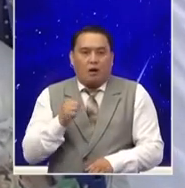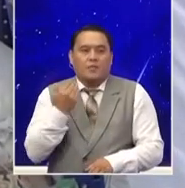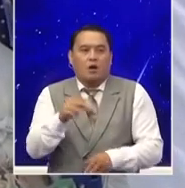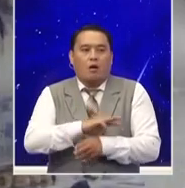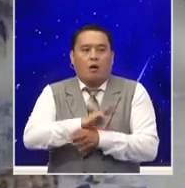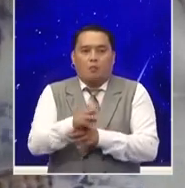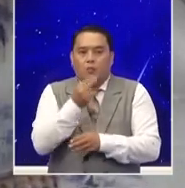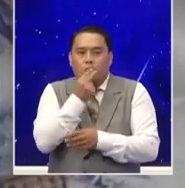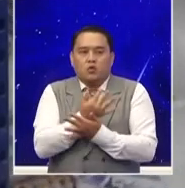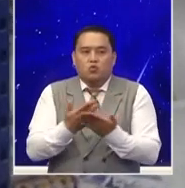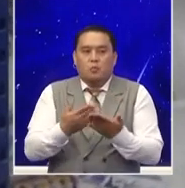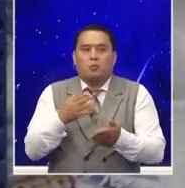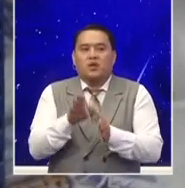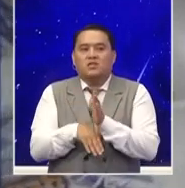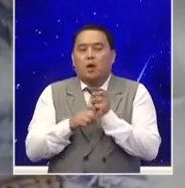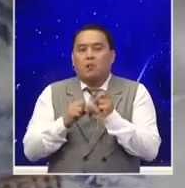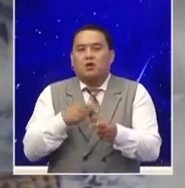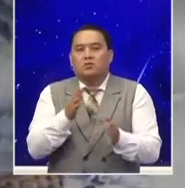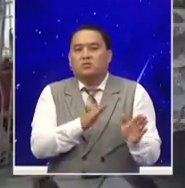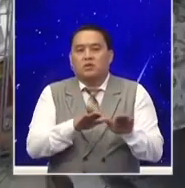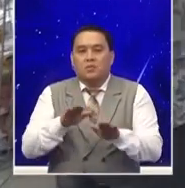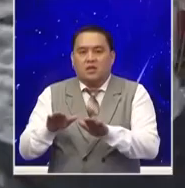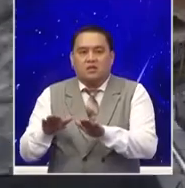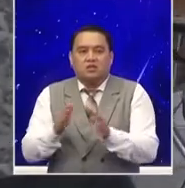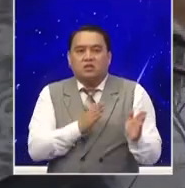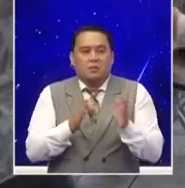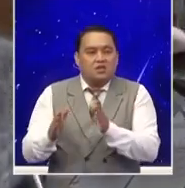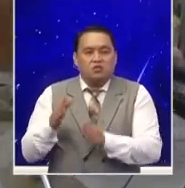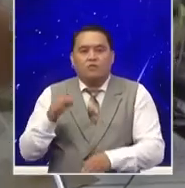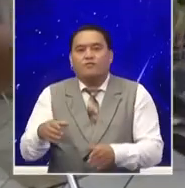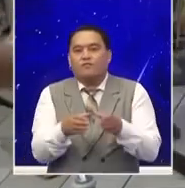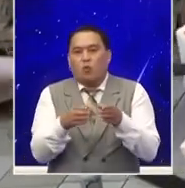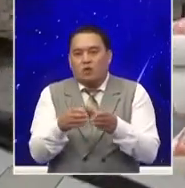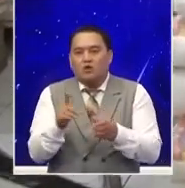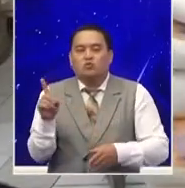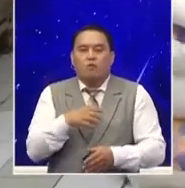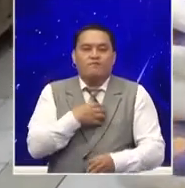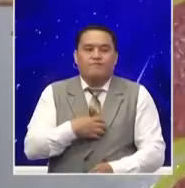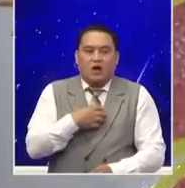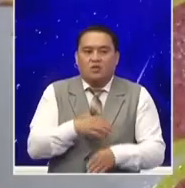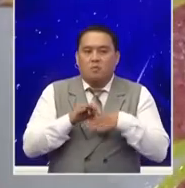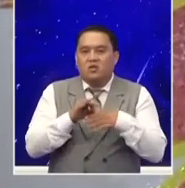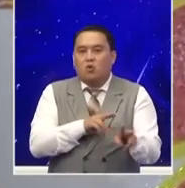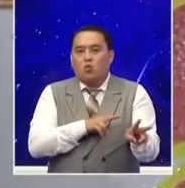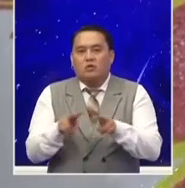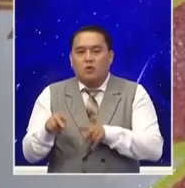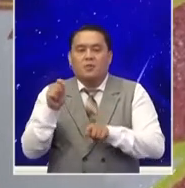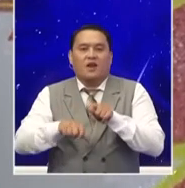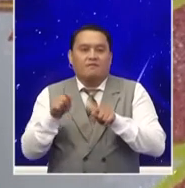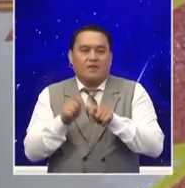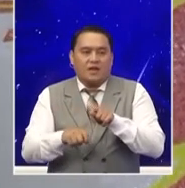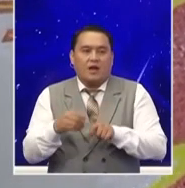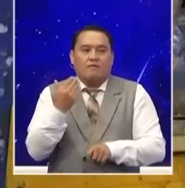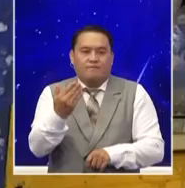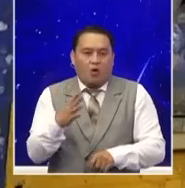обеспечению продовольственной безопасности посредством стабилизационного фонда. Глава Алматинской области отметил важность проведения мониторинговых рейдов, так как